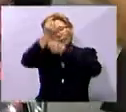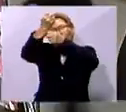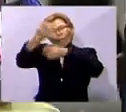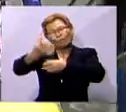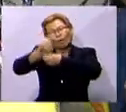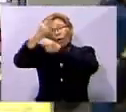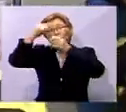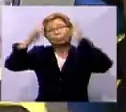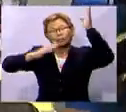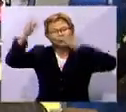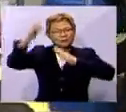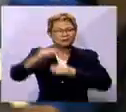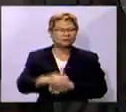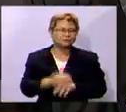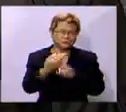buat negara.